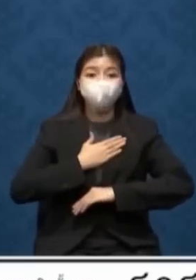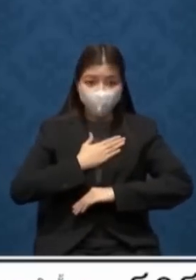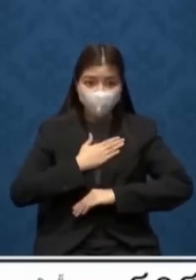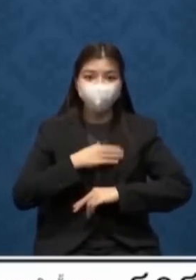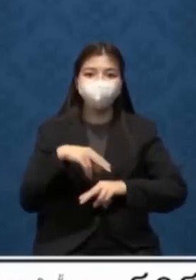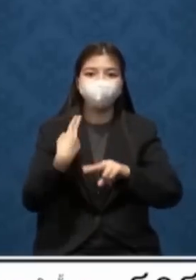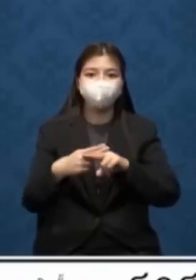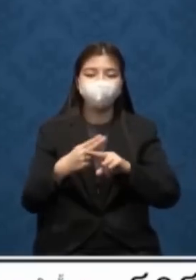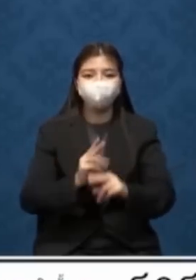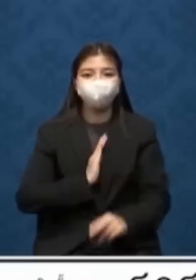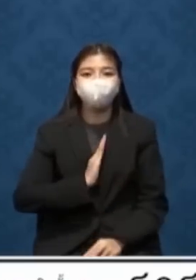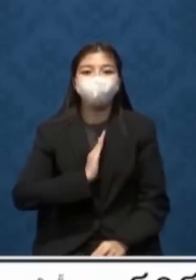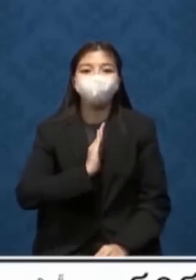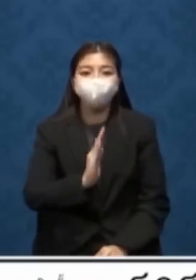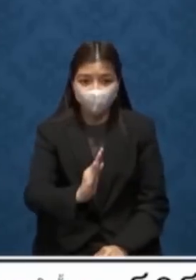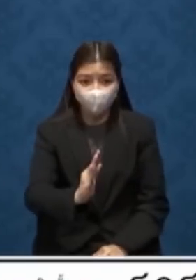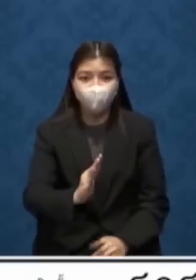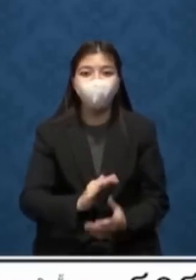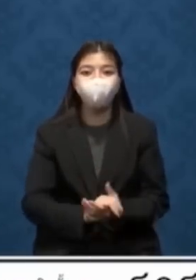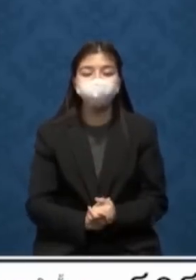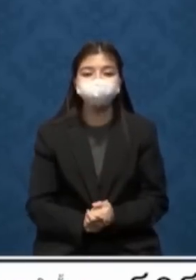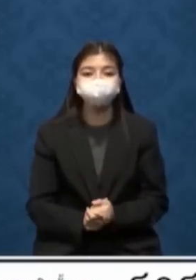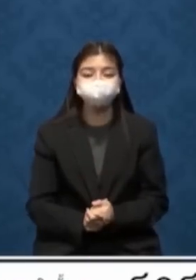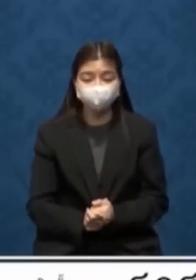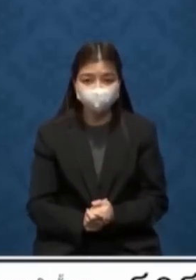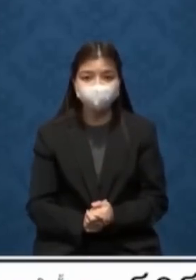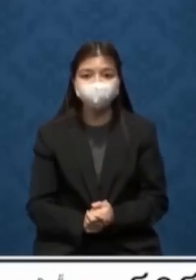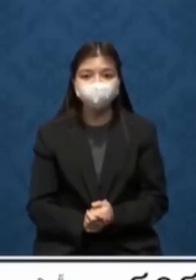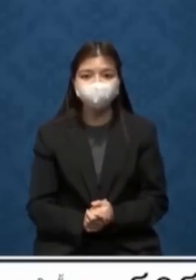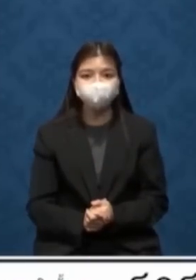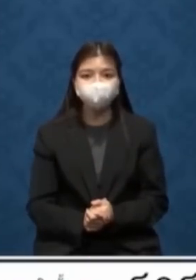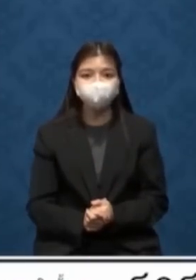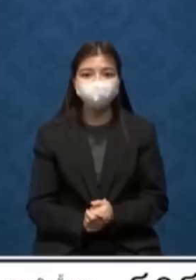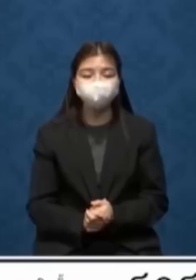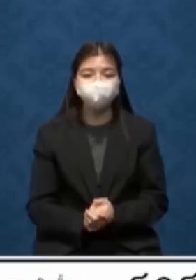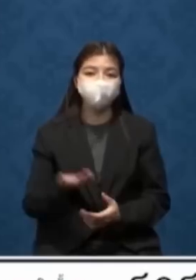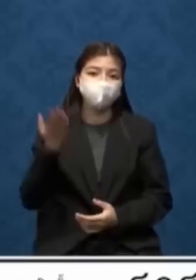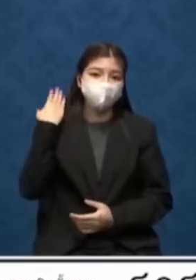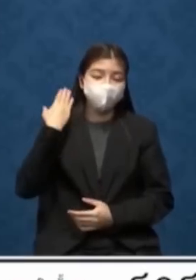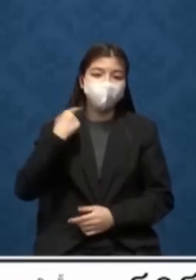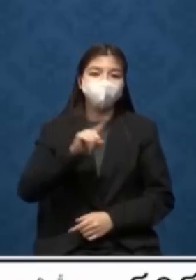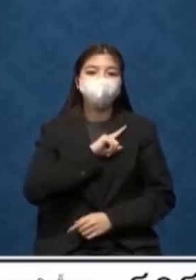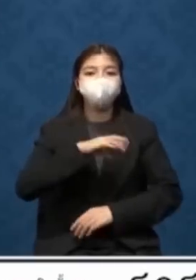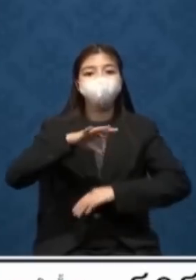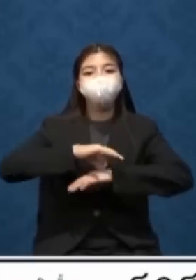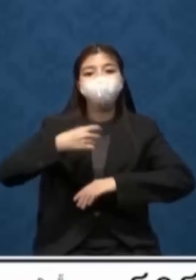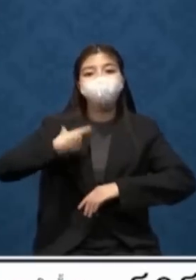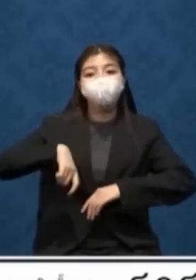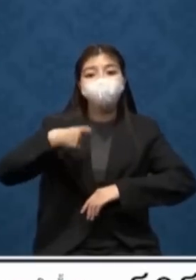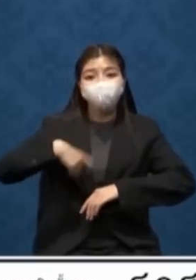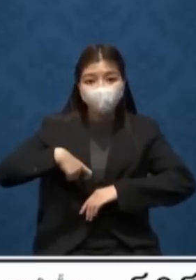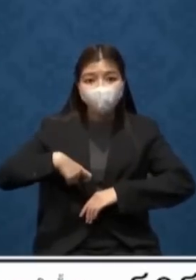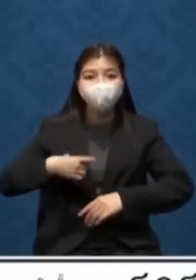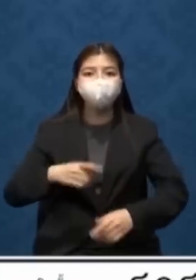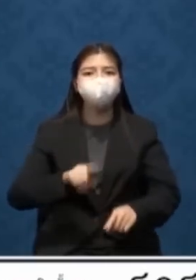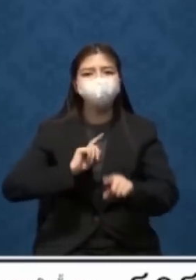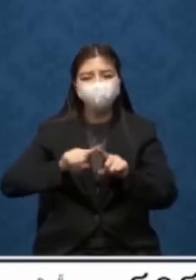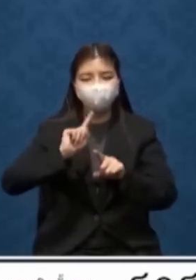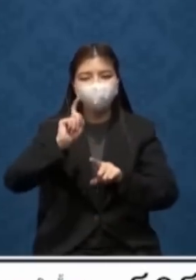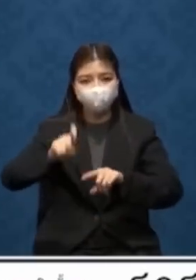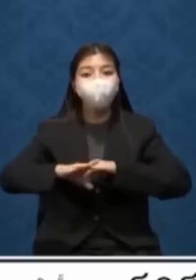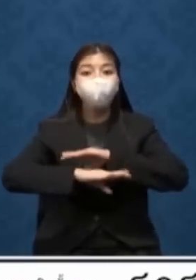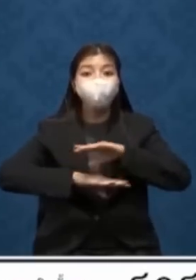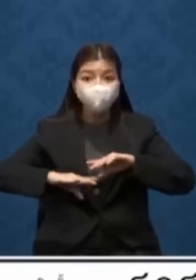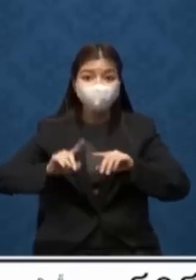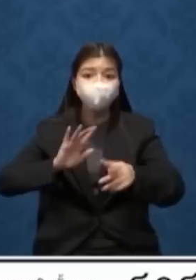ชื่อเรื่องความซื่อสัตย์สุจริตนะครับท่านก็เป็นคนที่เป็นอดีตผู้พิพากษามาก่อนนะครับเพราะฉะนั้นแล้วท่านจะกล่าวหาอะไรก็ต้องมีหลักฐานน